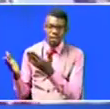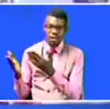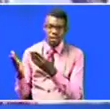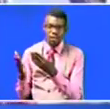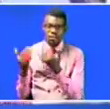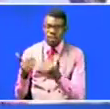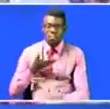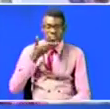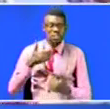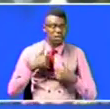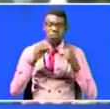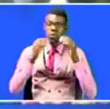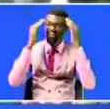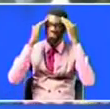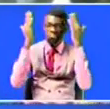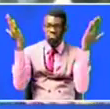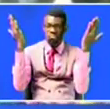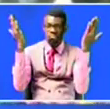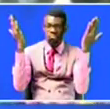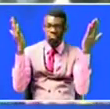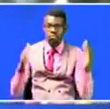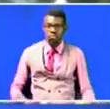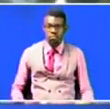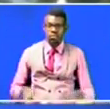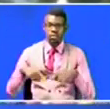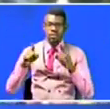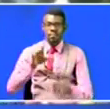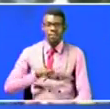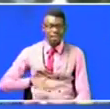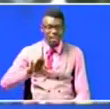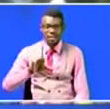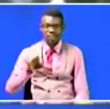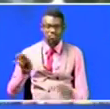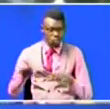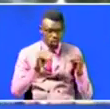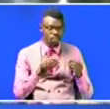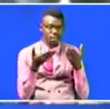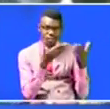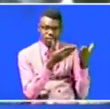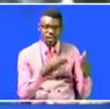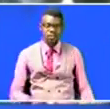sina majibu yoyote, sijui. Alikwenda kwenye eneo husika akapata mafuta anamimina.